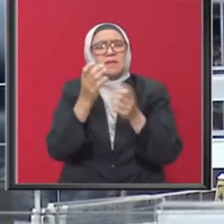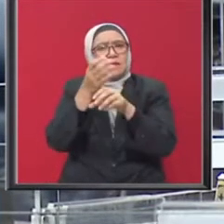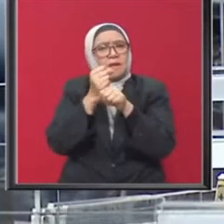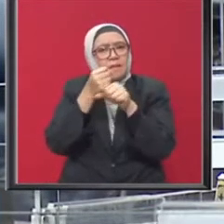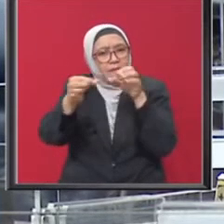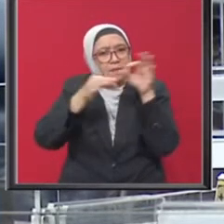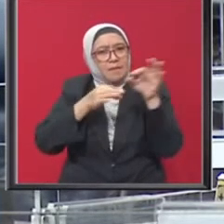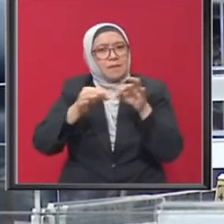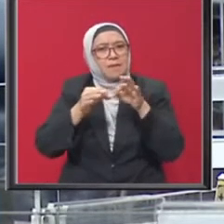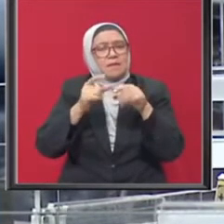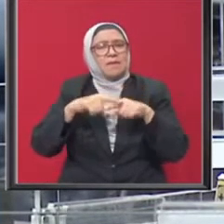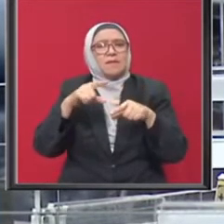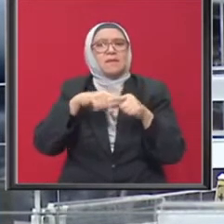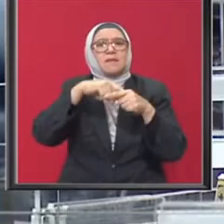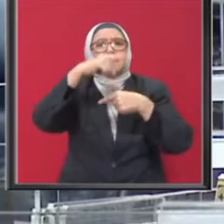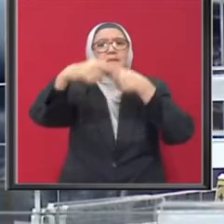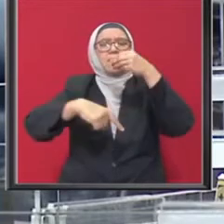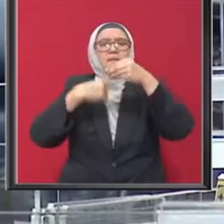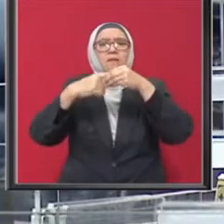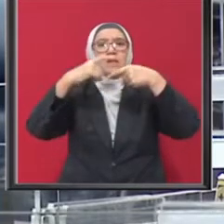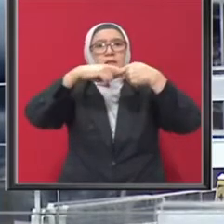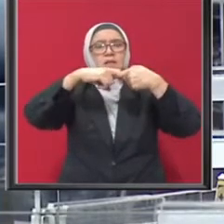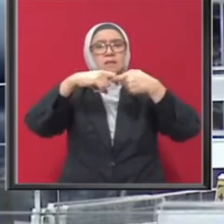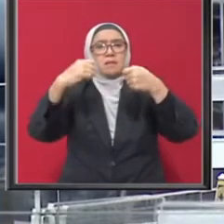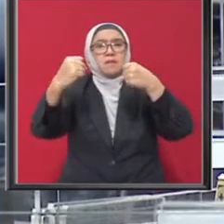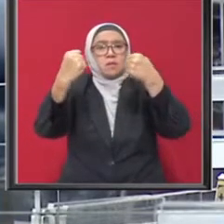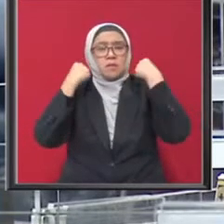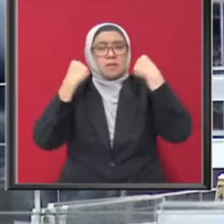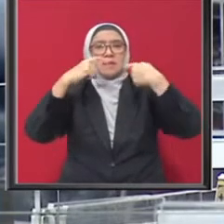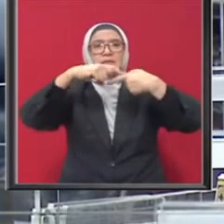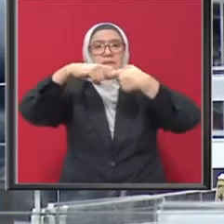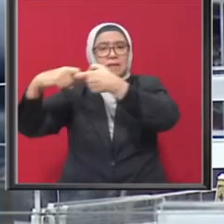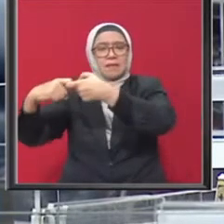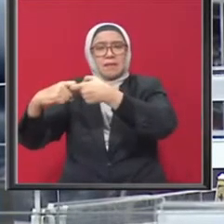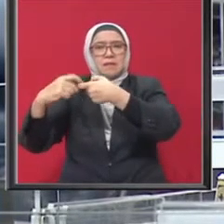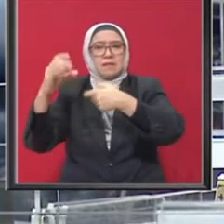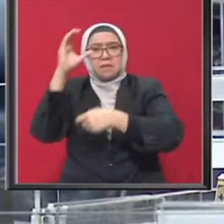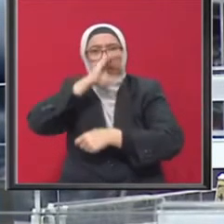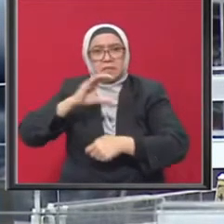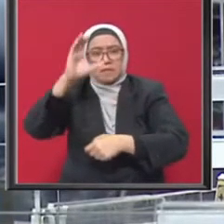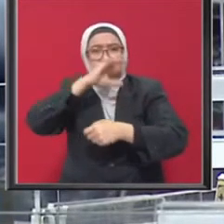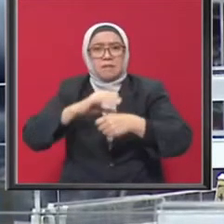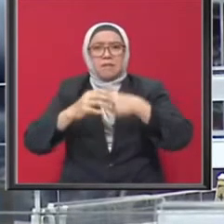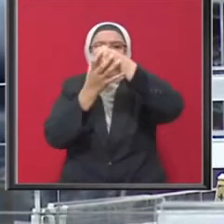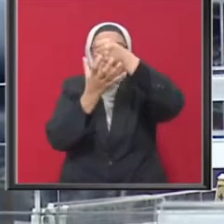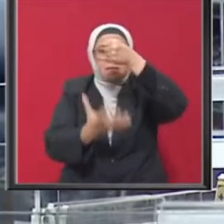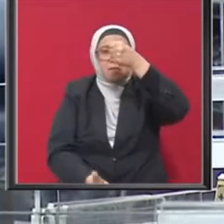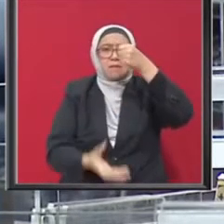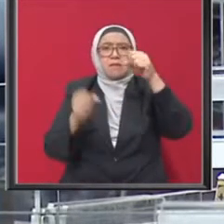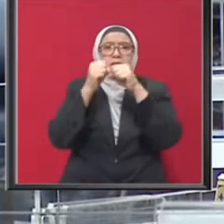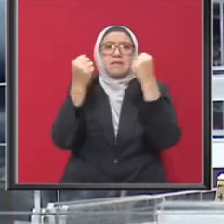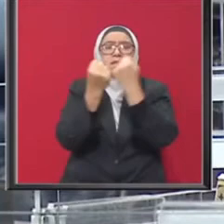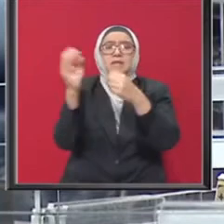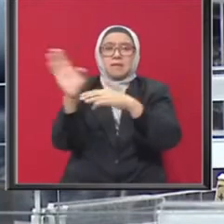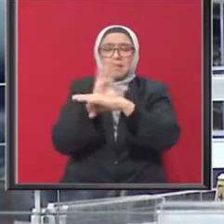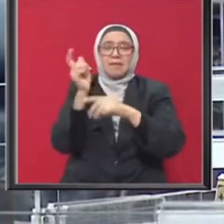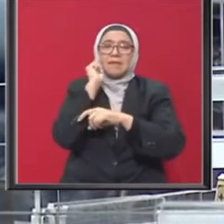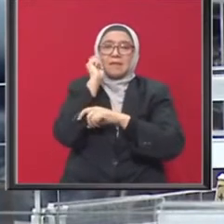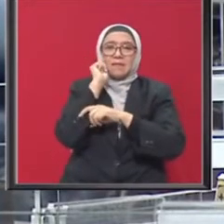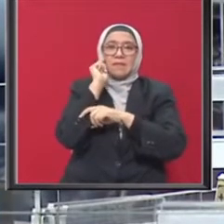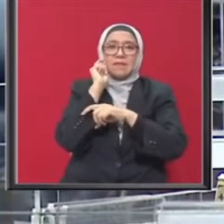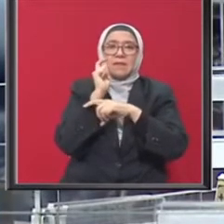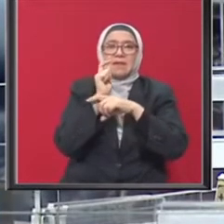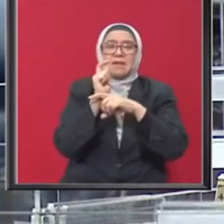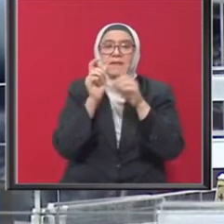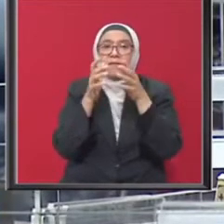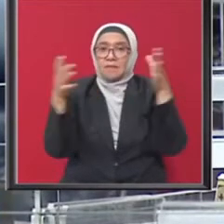mengenai kekuatan untuk menarik dana daripada salikha besar tadi semua oleh menteri tadi cuma satu soalan-soalan